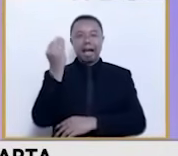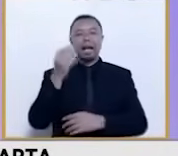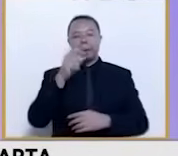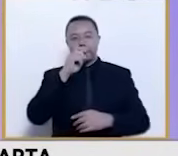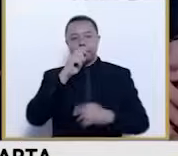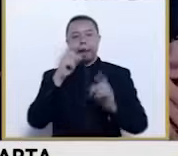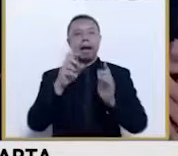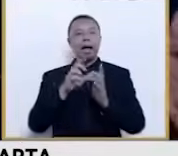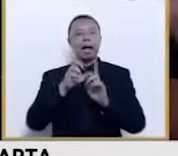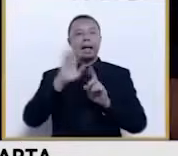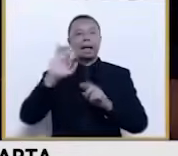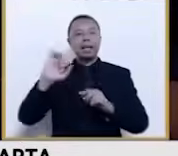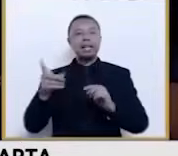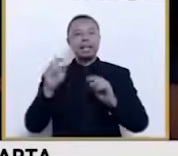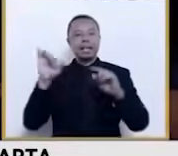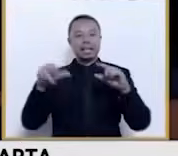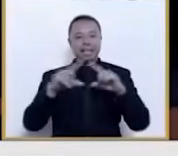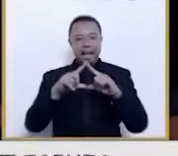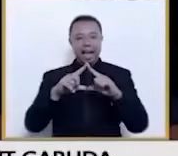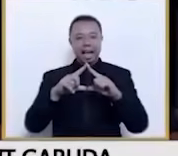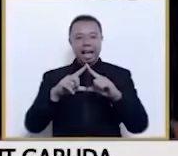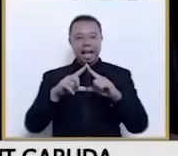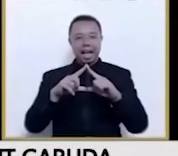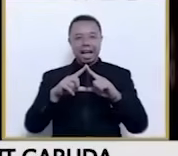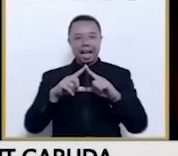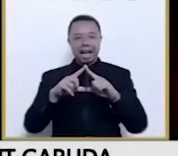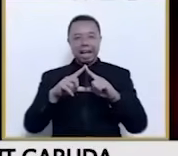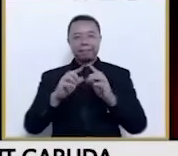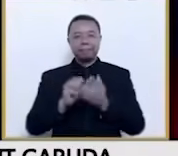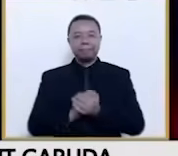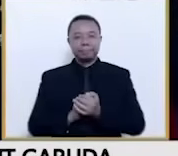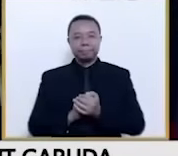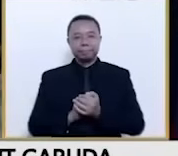Jakarta, Bapak Dirja Abdul Kadir.